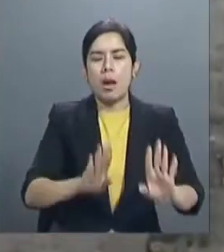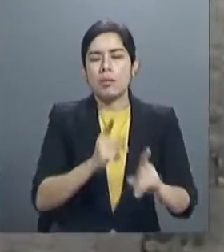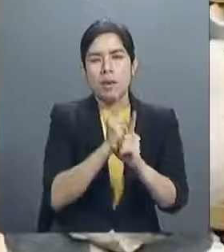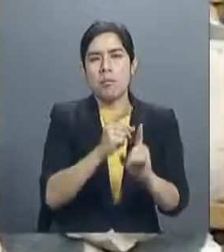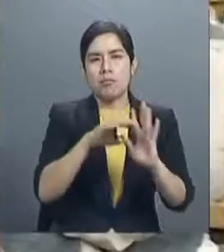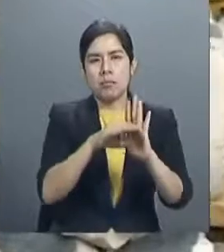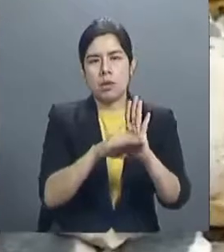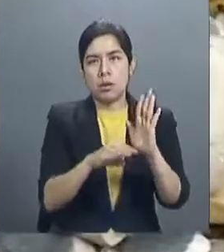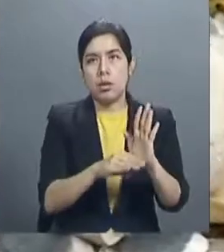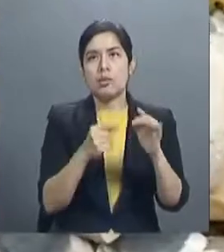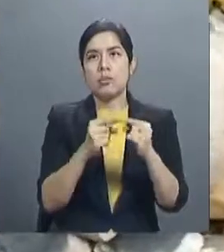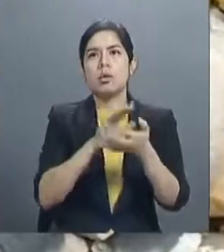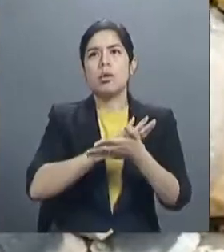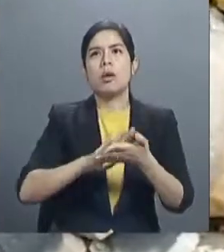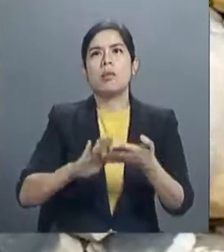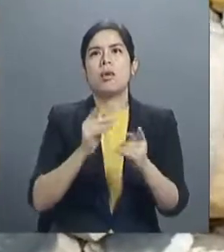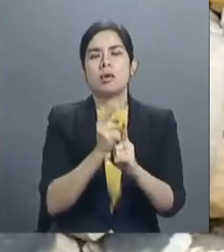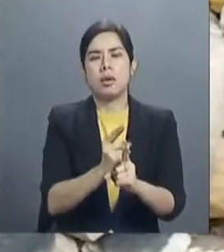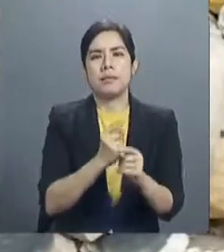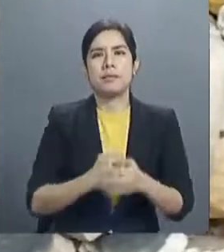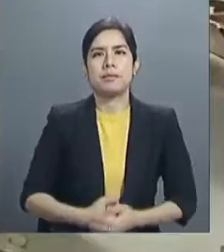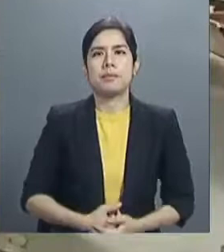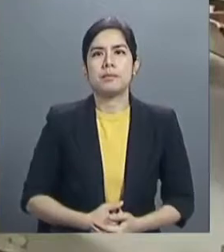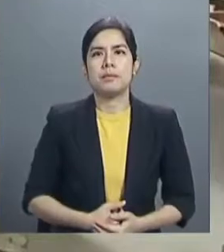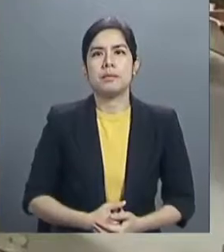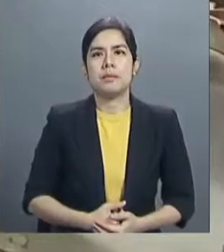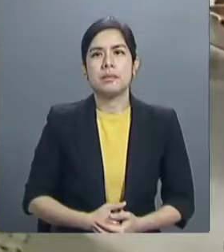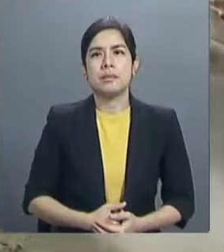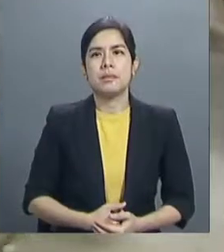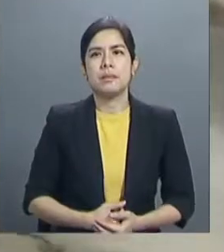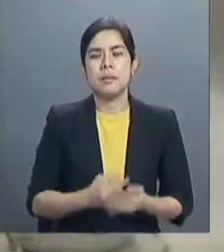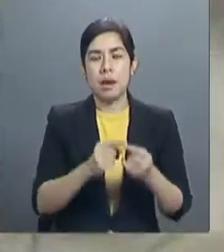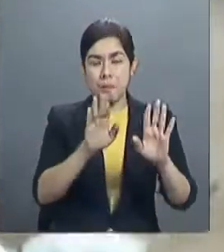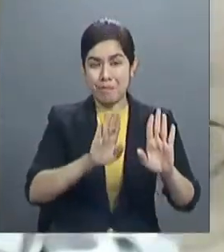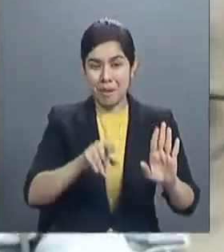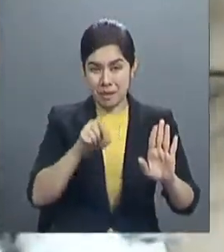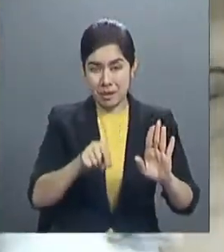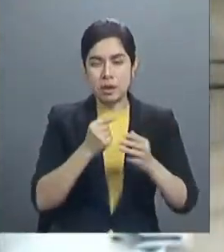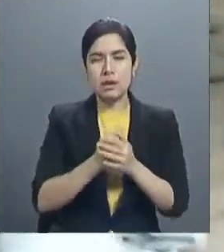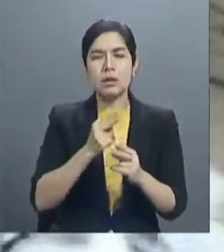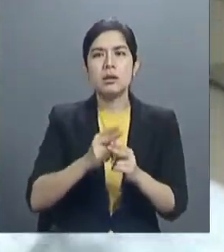อบก็เป็นอันเสร็จตามขั้นตอนแล้ว อย่างอัตลักษณ์ของบรรพเอาก็สิมี